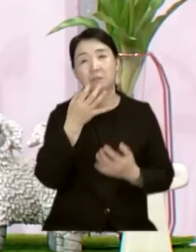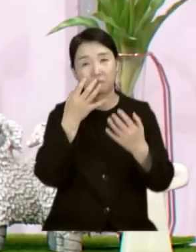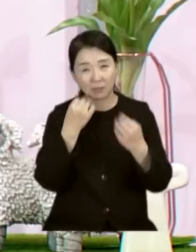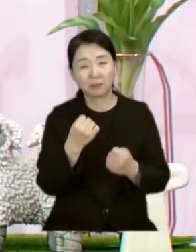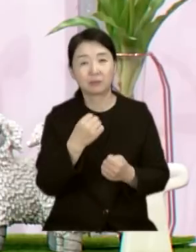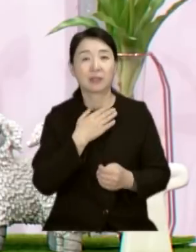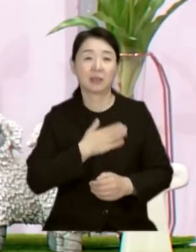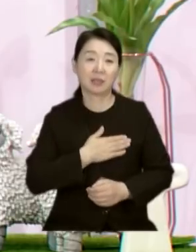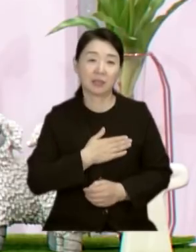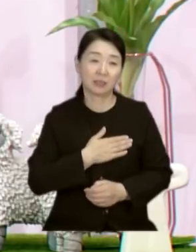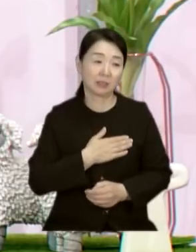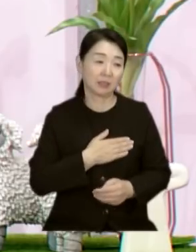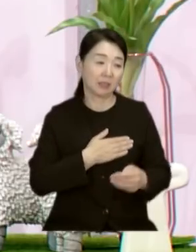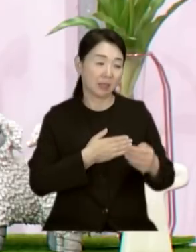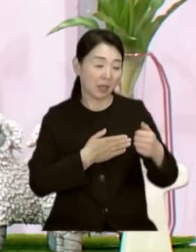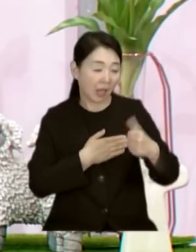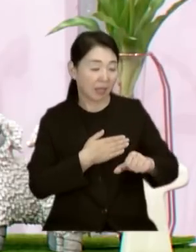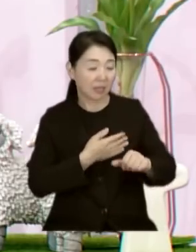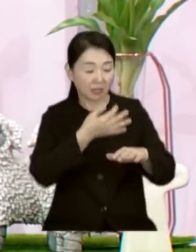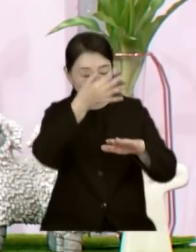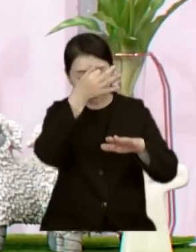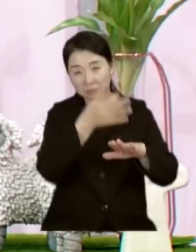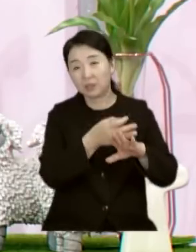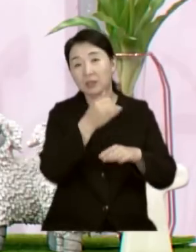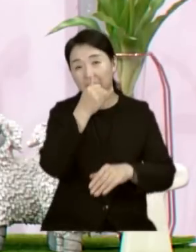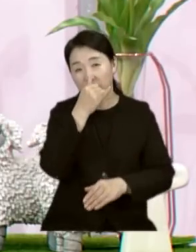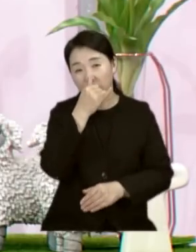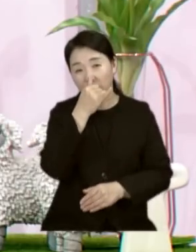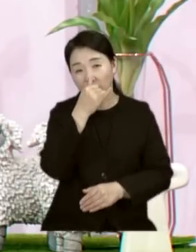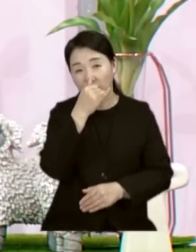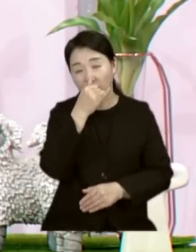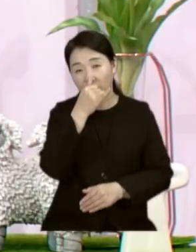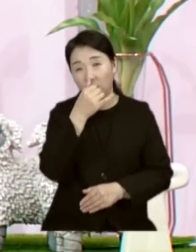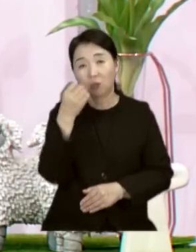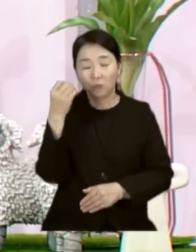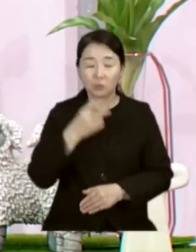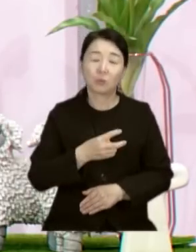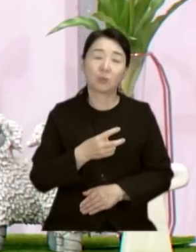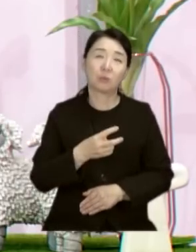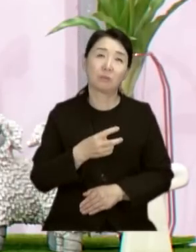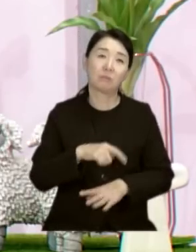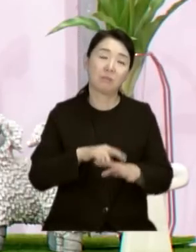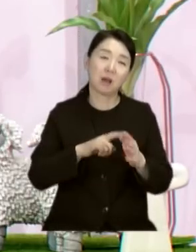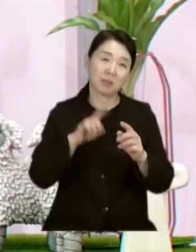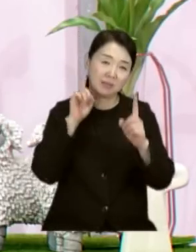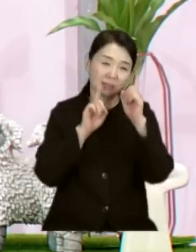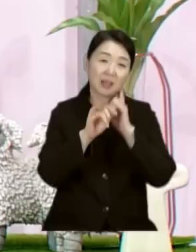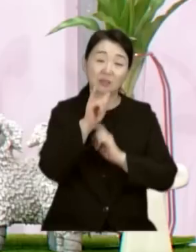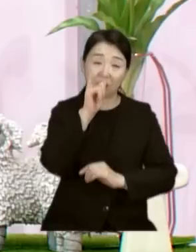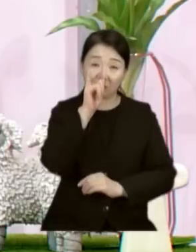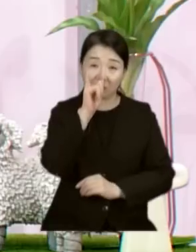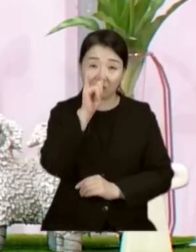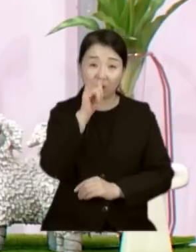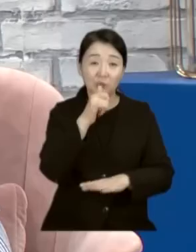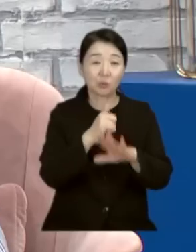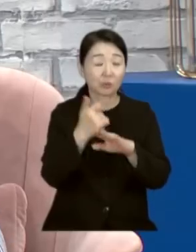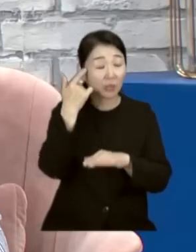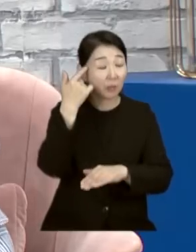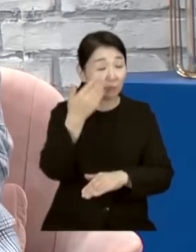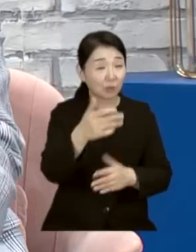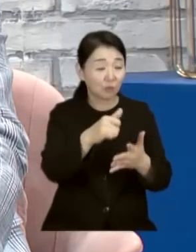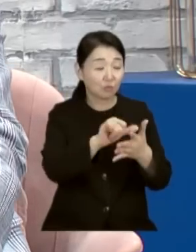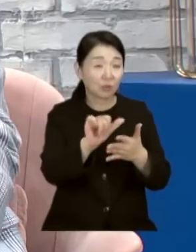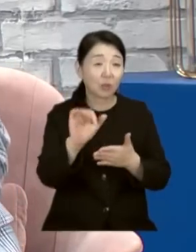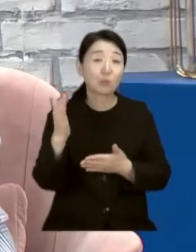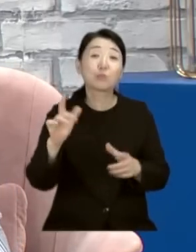그래서 제가 아이한테 너무 미안하고 또 이제 또 그 아픔의 시간을 또 한참 보냈어요. 그래서 제가 아까 드린 질문이